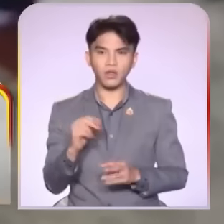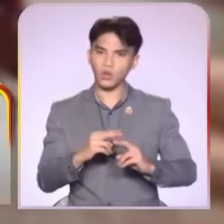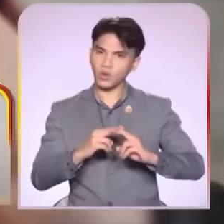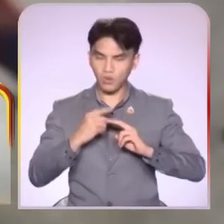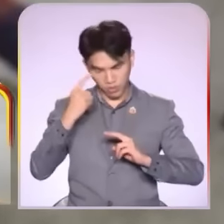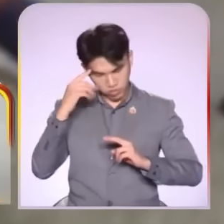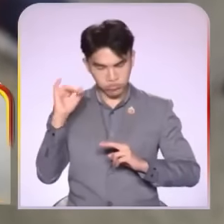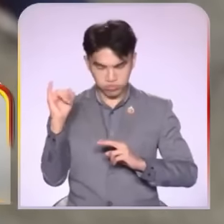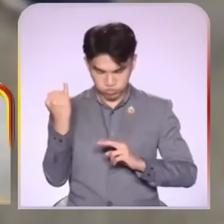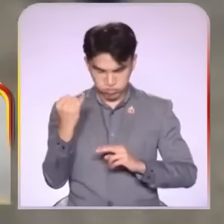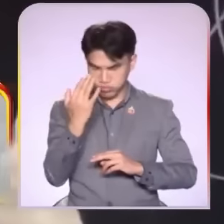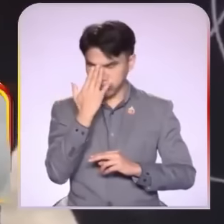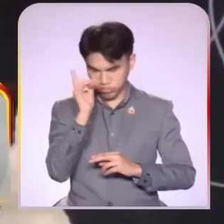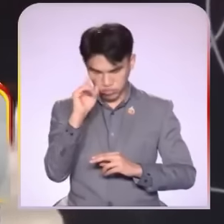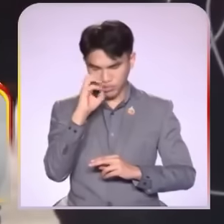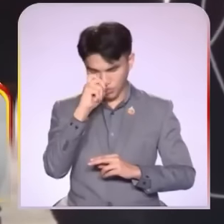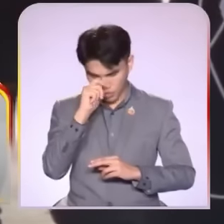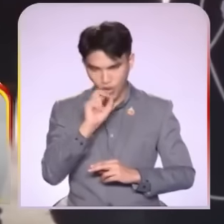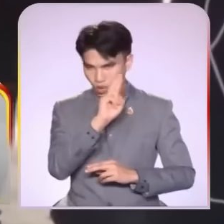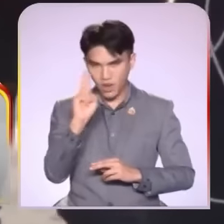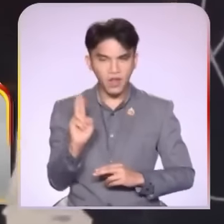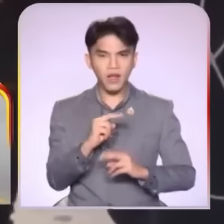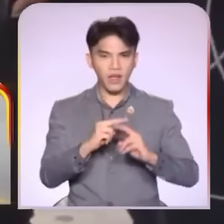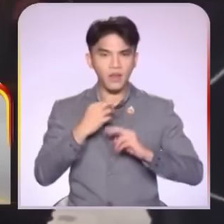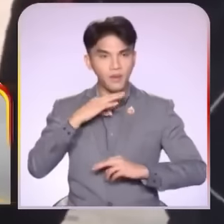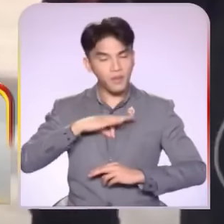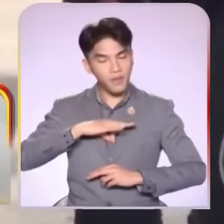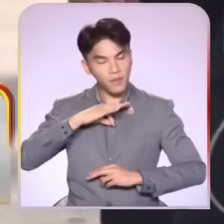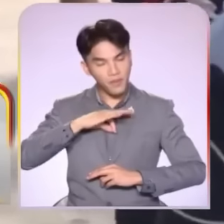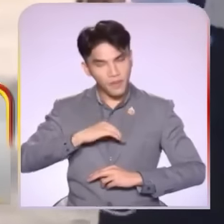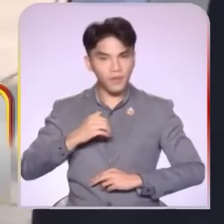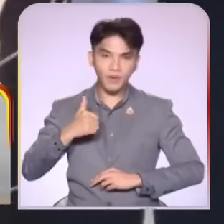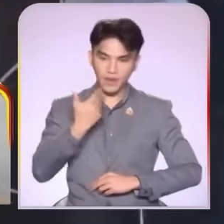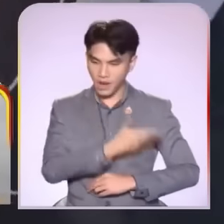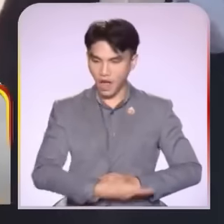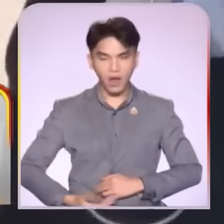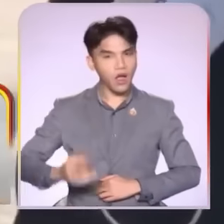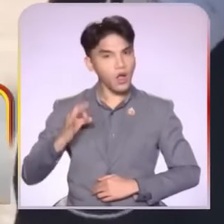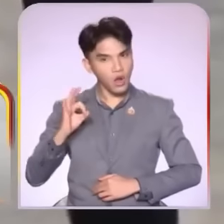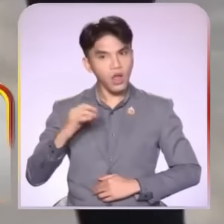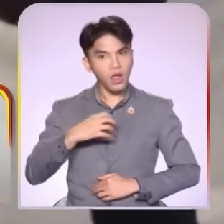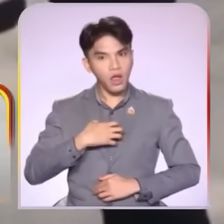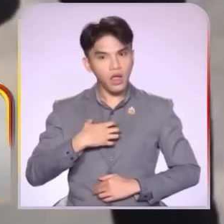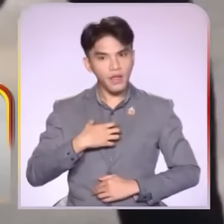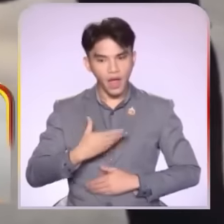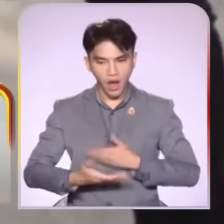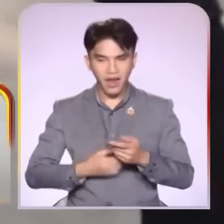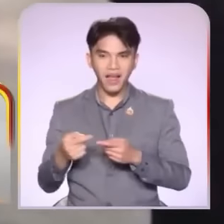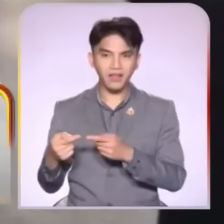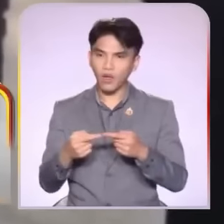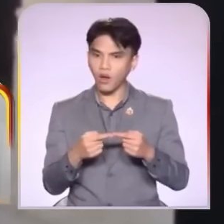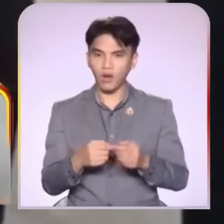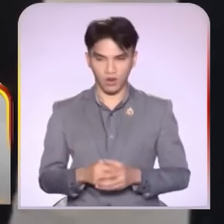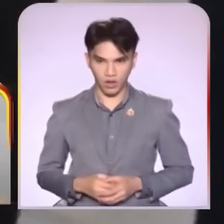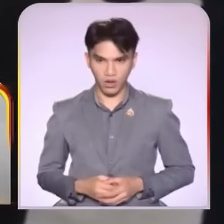นน่ะรู้จักก็เพราะว่าได้ลองใช้ผลิตภัณฑ์ของบริษัทแล้วรู้สึกว่าเฮ้ยได้ผลกับร่างกายก็เลยอยากจะมารับมาขายต่